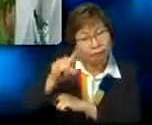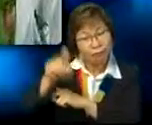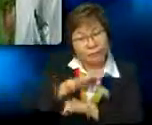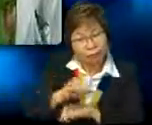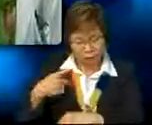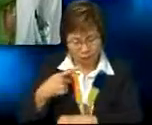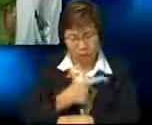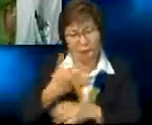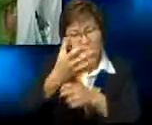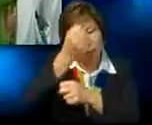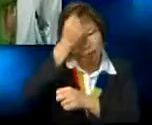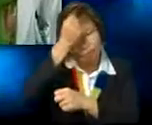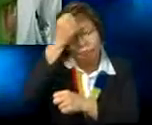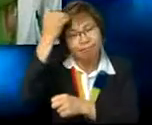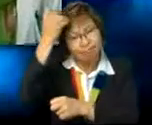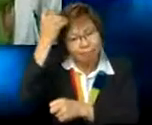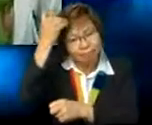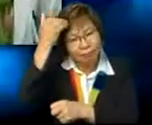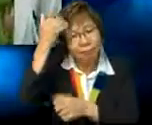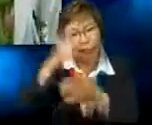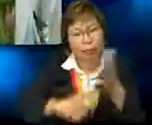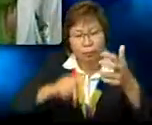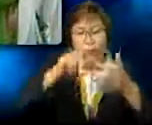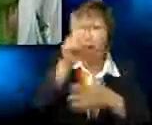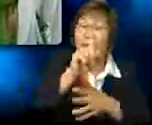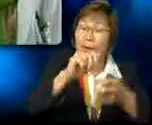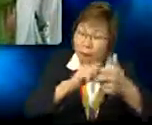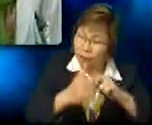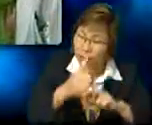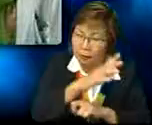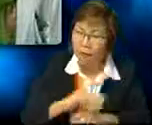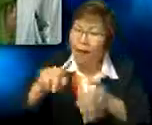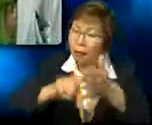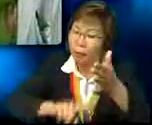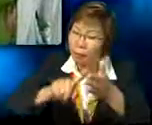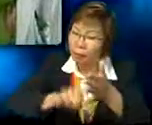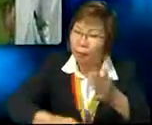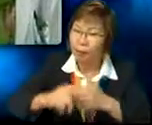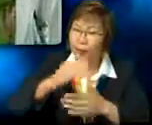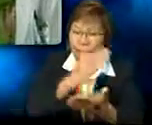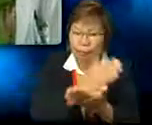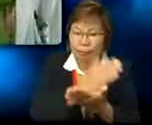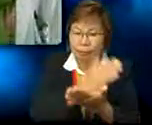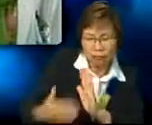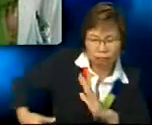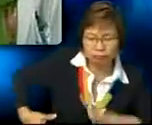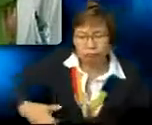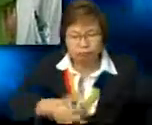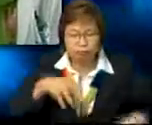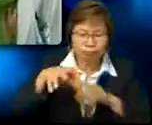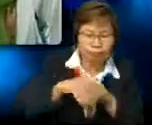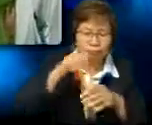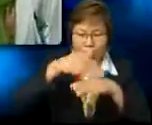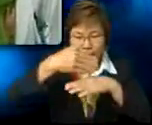dan kita dah dapat tahu mana masalah dia, apakah bahagian yang terlibat. Jadi lepas tu kita